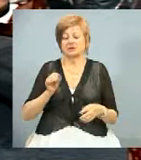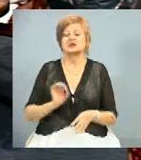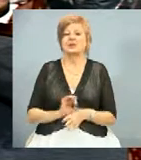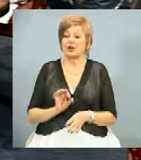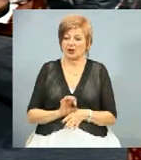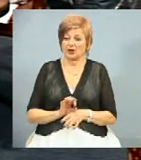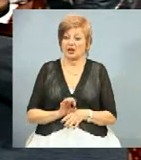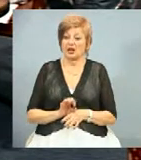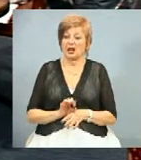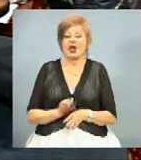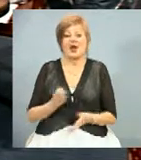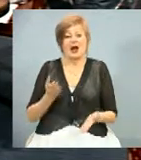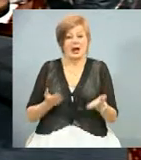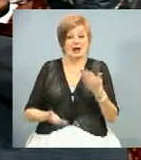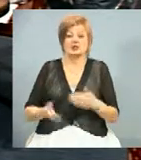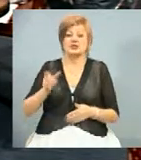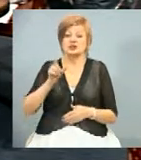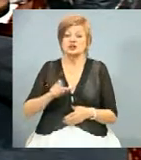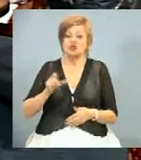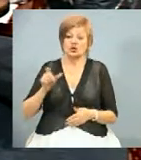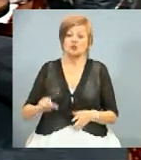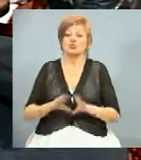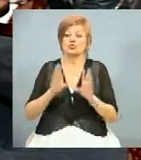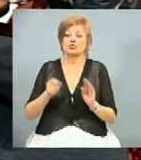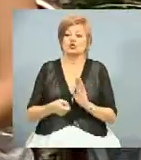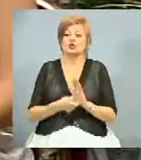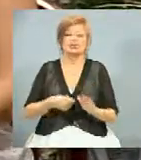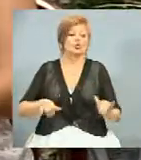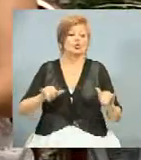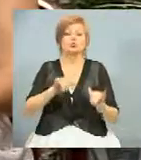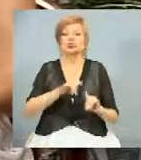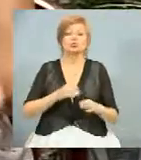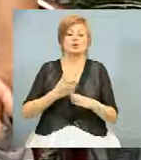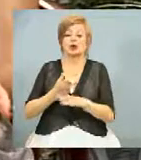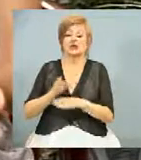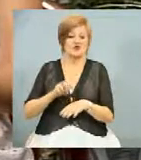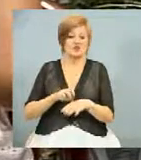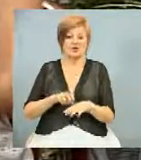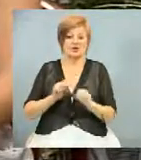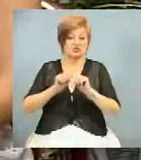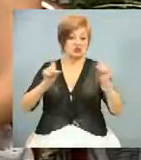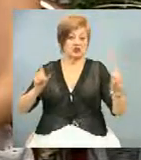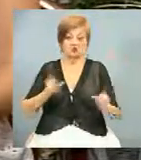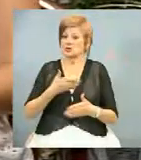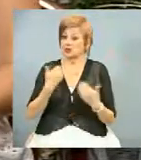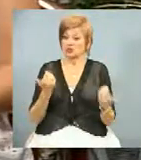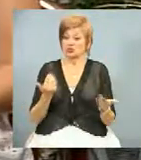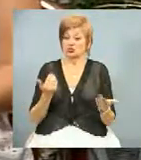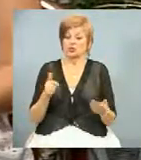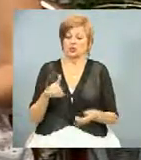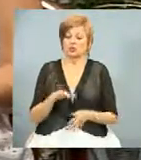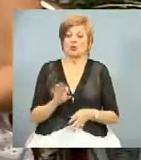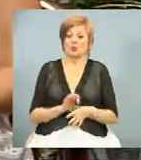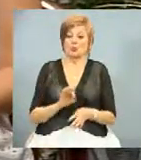занедужати. Так. А як люди тоді взагалі дізнавалися, до кого звертатися? Адже не було ж лікарень взагалі. От іде людина, так?